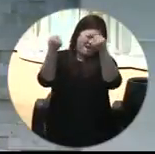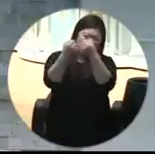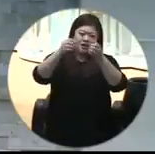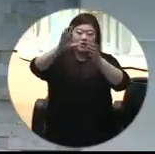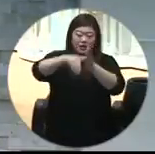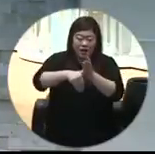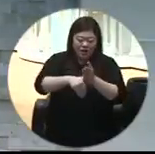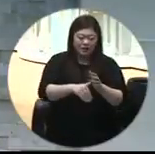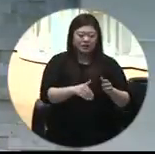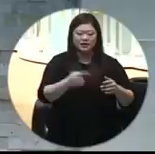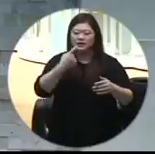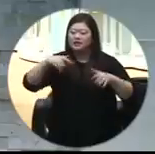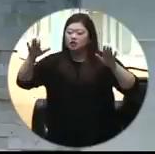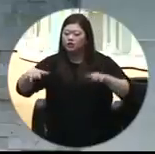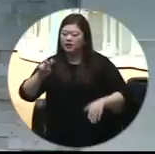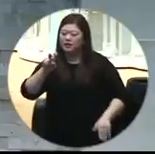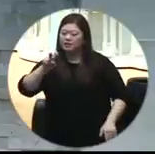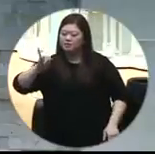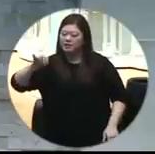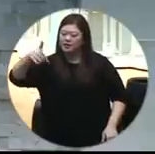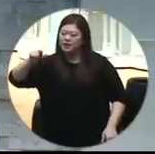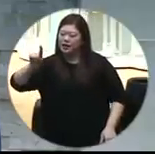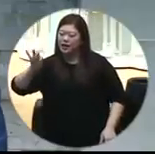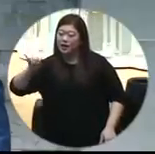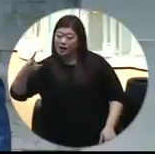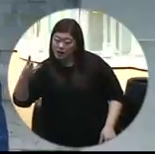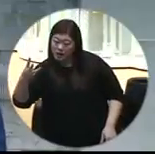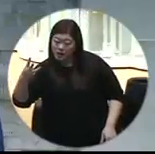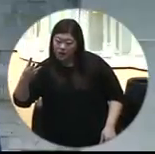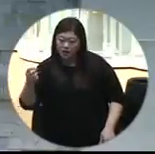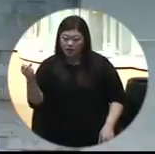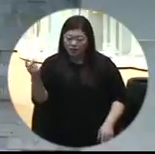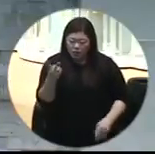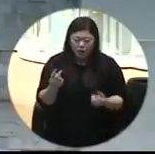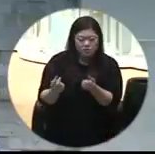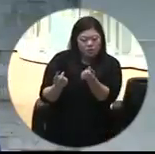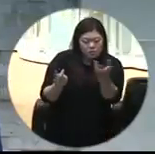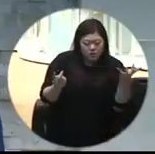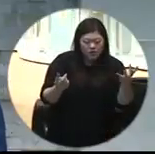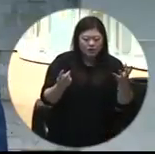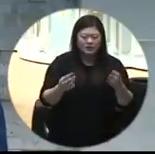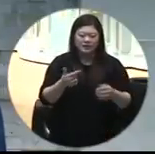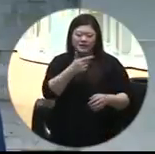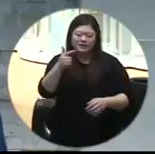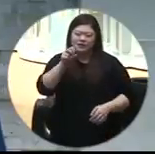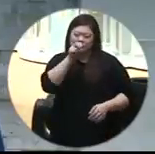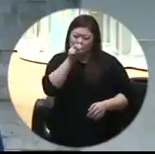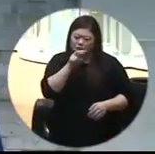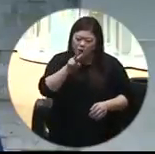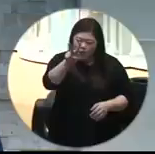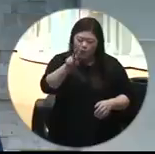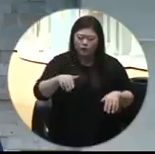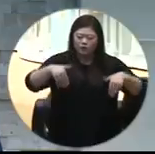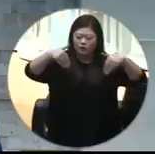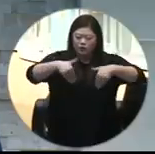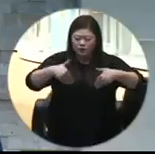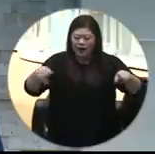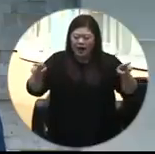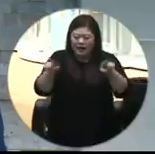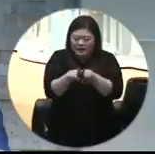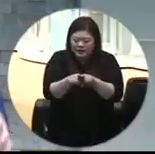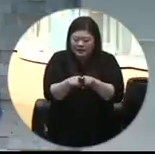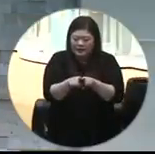천사장 미가엘과 그 휘하에 있는 천사들에게 큰 용과 그 사자들이